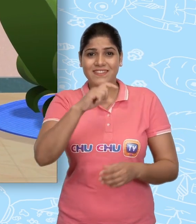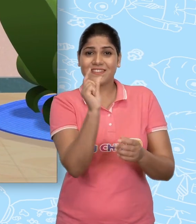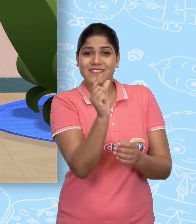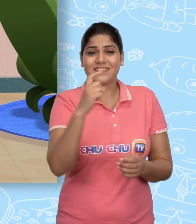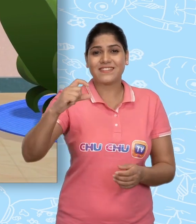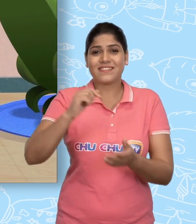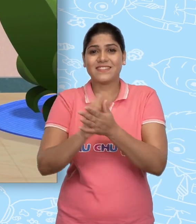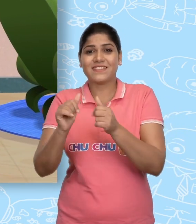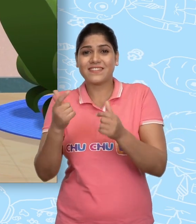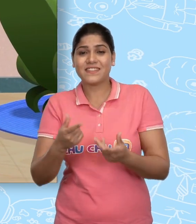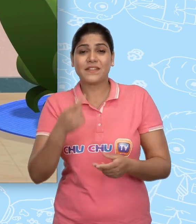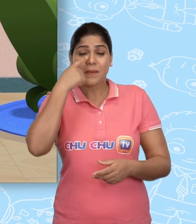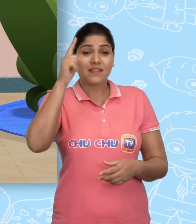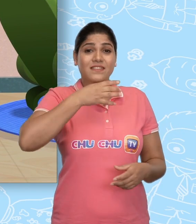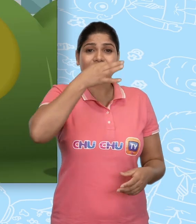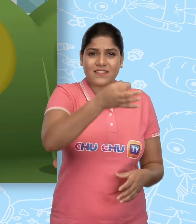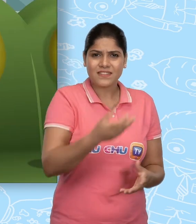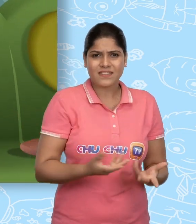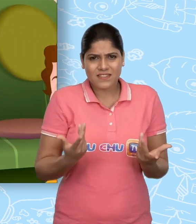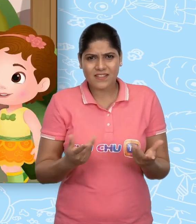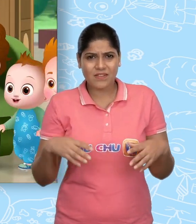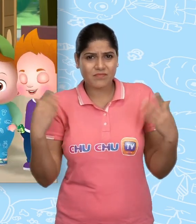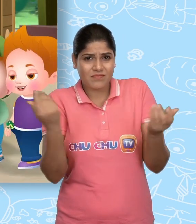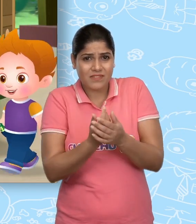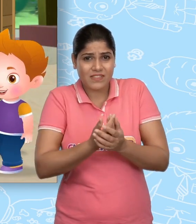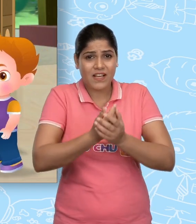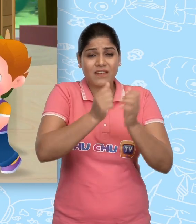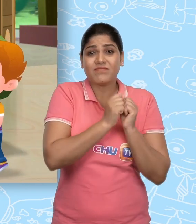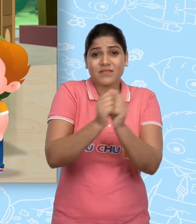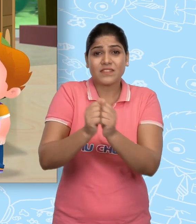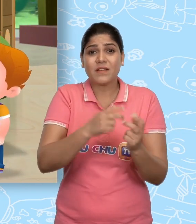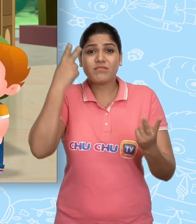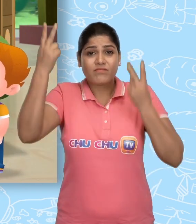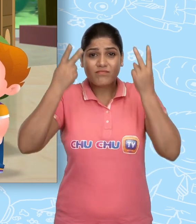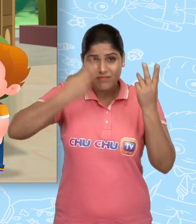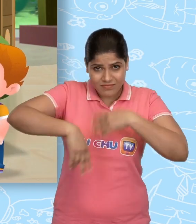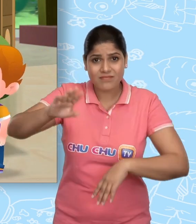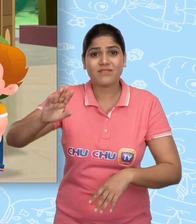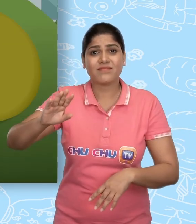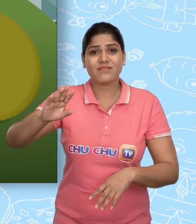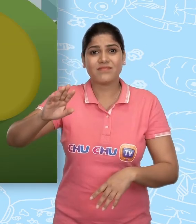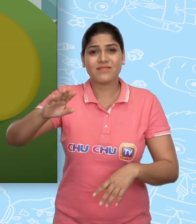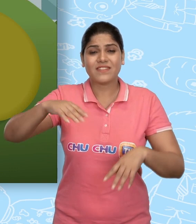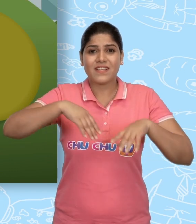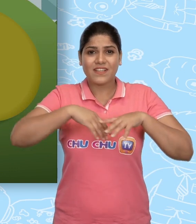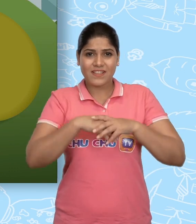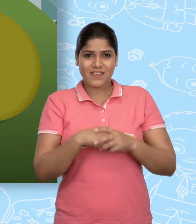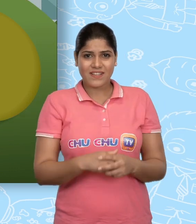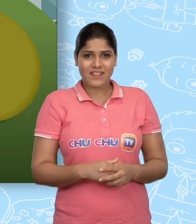तो चूचू और चाचा ने अपनी माँ से पूछा कि क्या वो उन सबको अपने साथ बाहर घूमने ले जाएंगी।